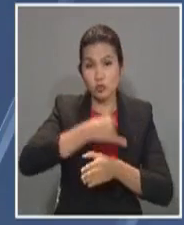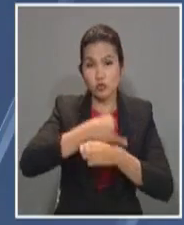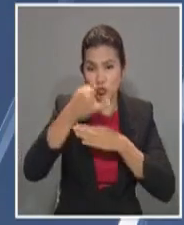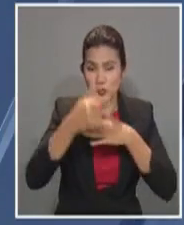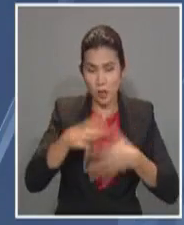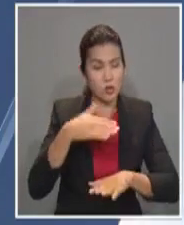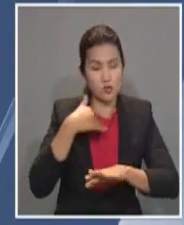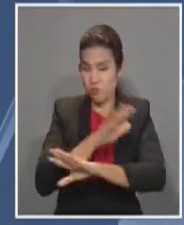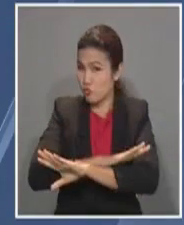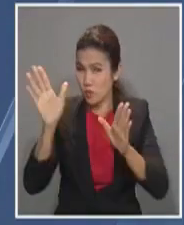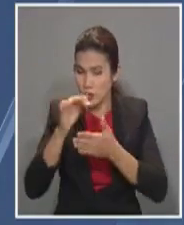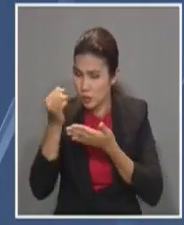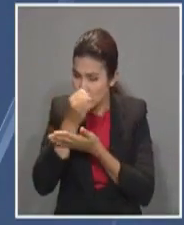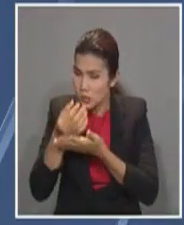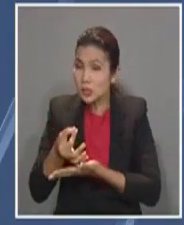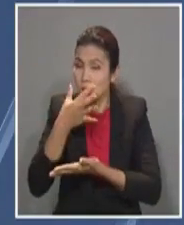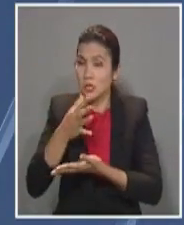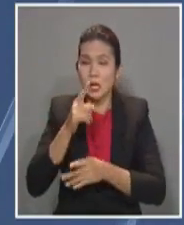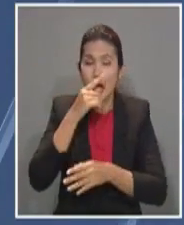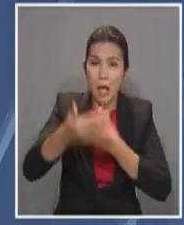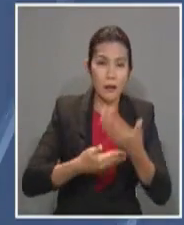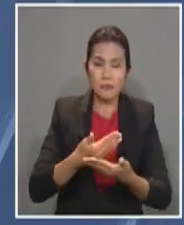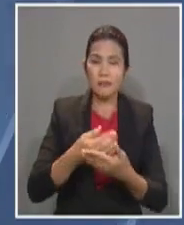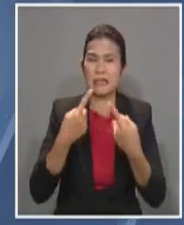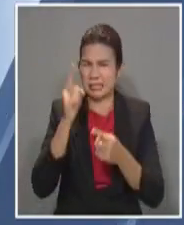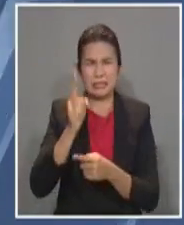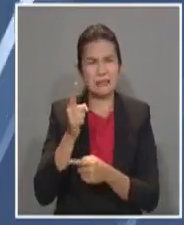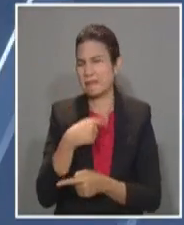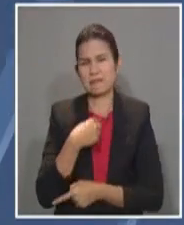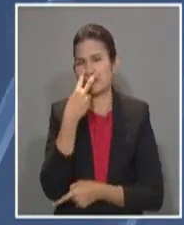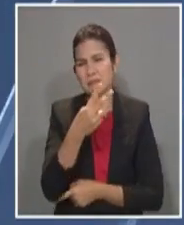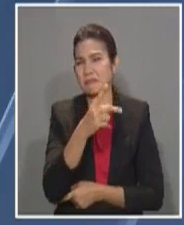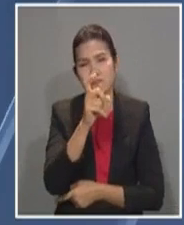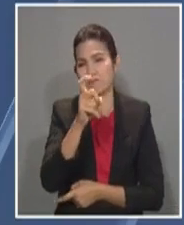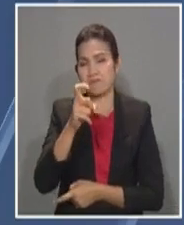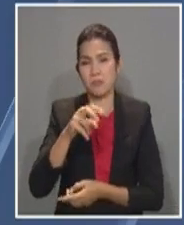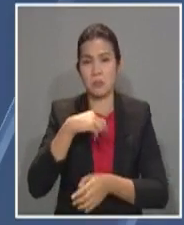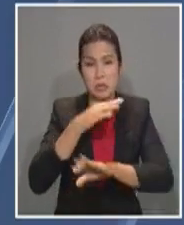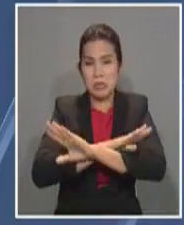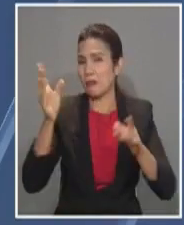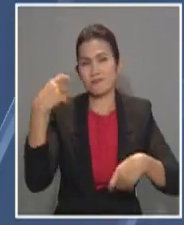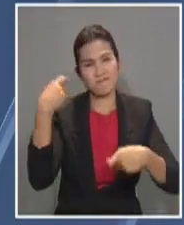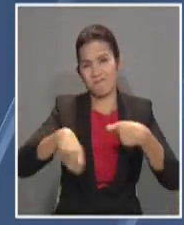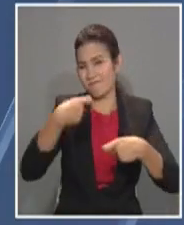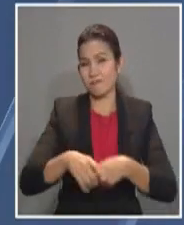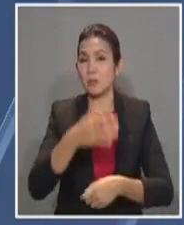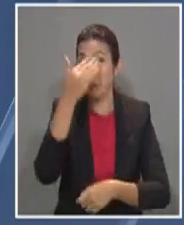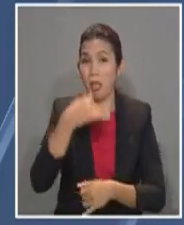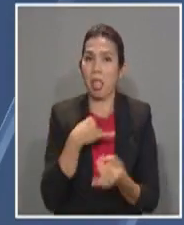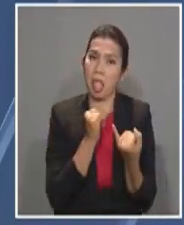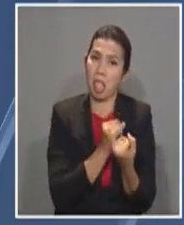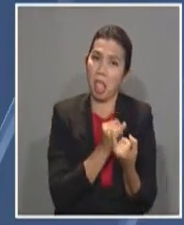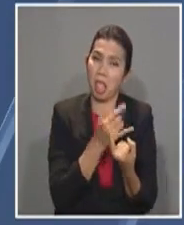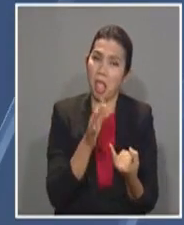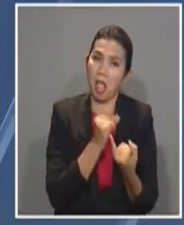เสพจะเลิกค้า ค่ะ ซึ่งพอเข้าไปจริงๆอ่ะมันไม่ค่อยเห็นใครเลิกได้สักคนหนึ่งด้วยหนึ่งติดเ